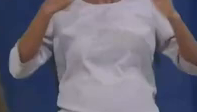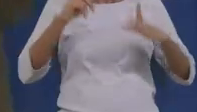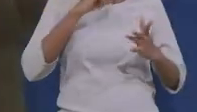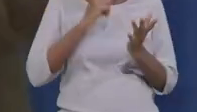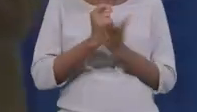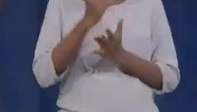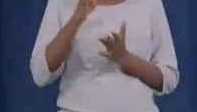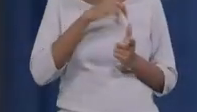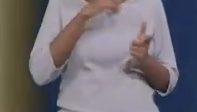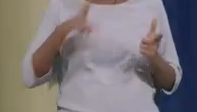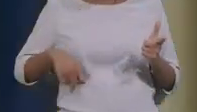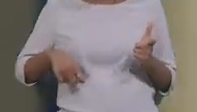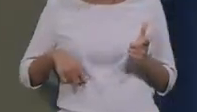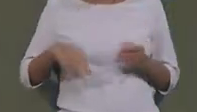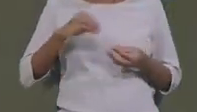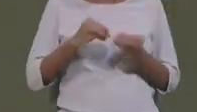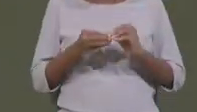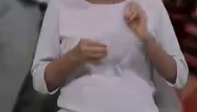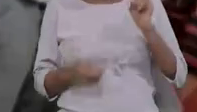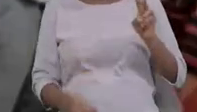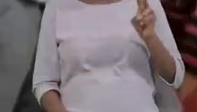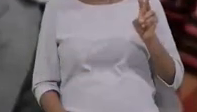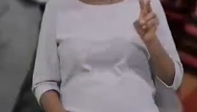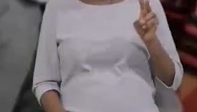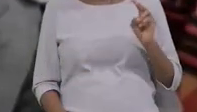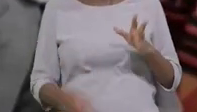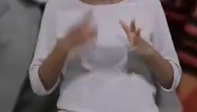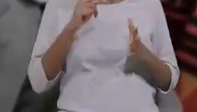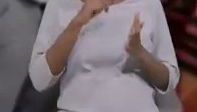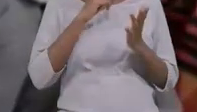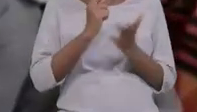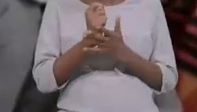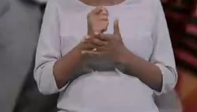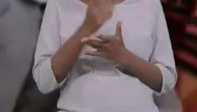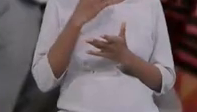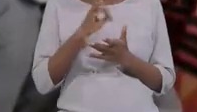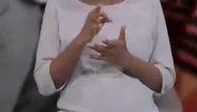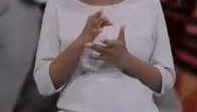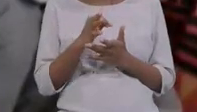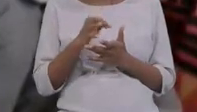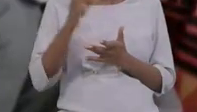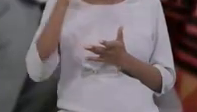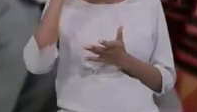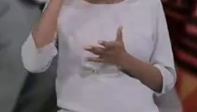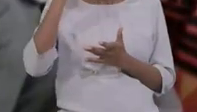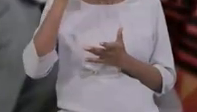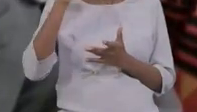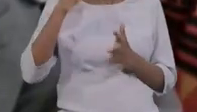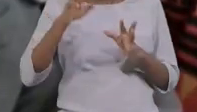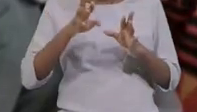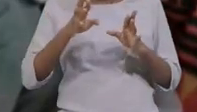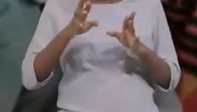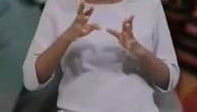pas la vérité du Seigneur? Deuxième élément maintenant, et c'est la vérité de